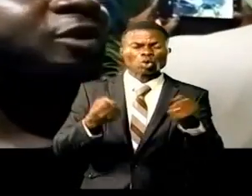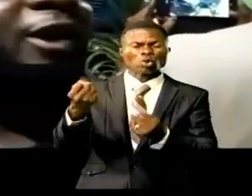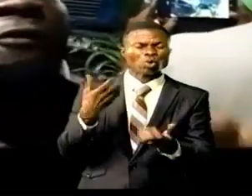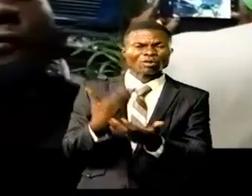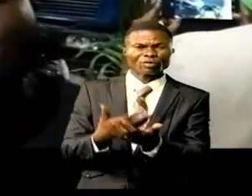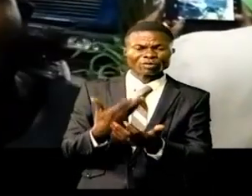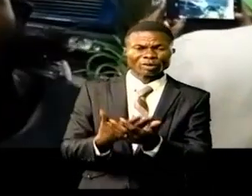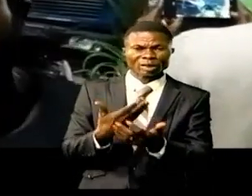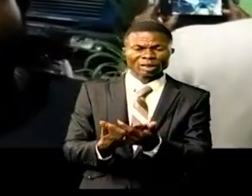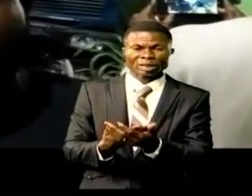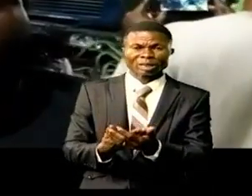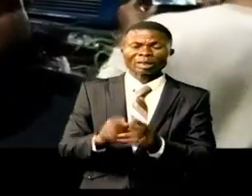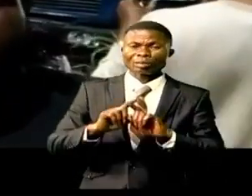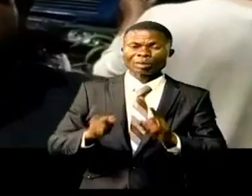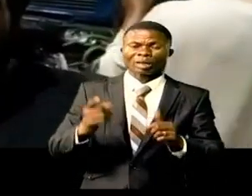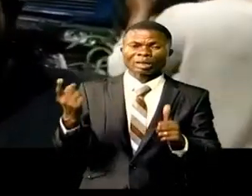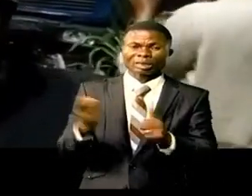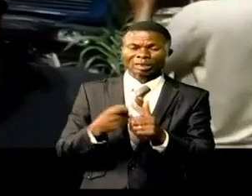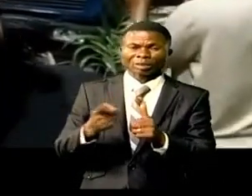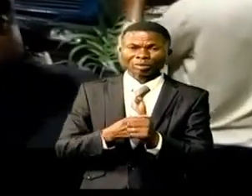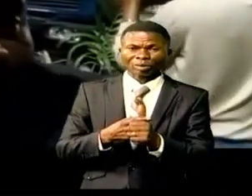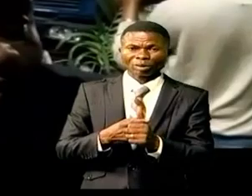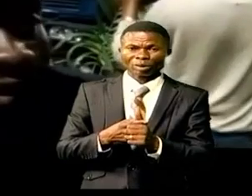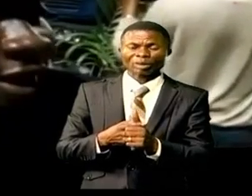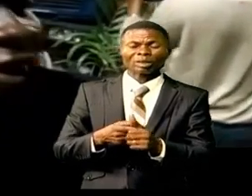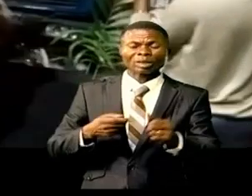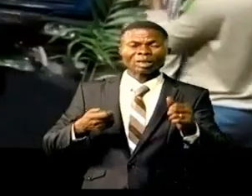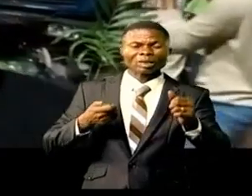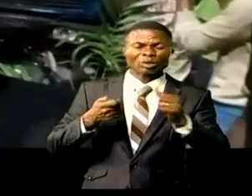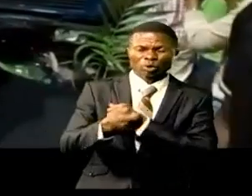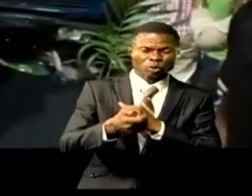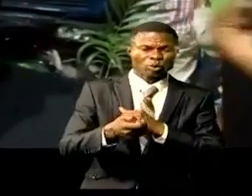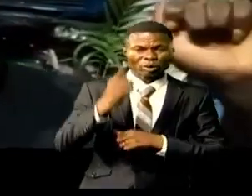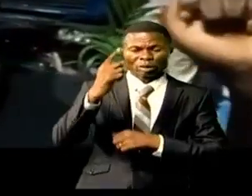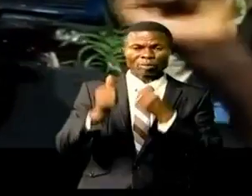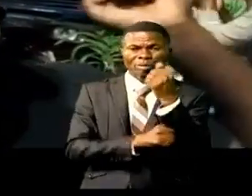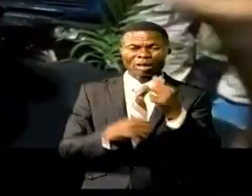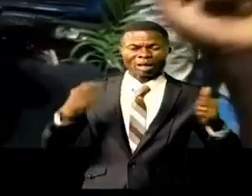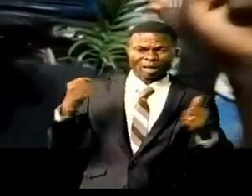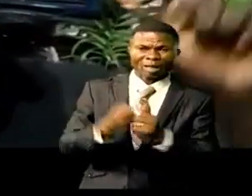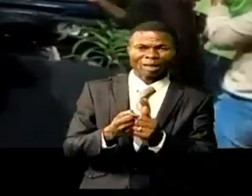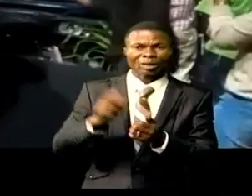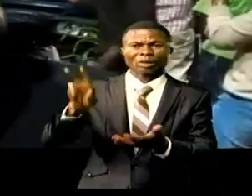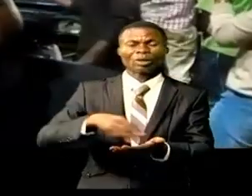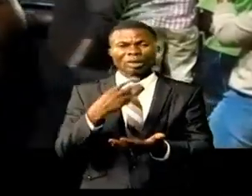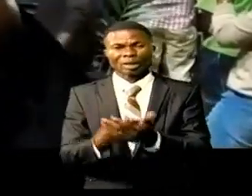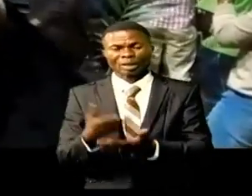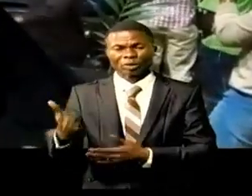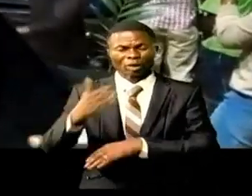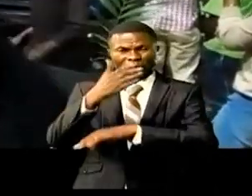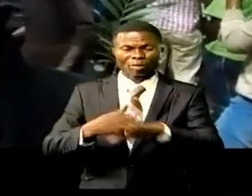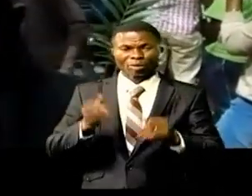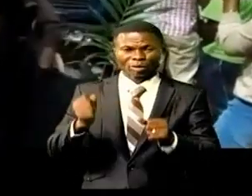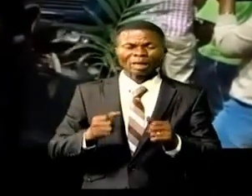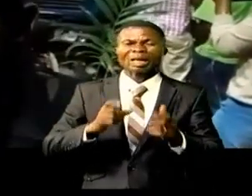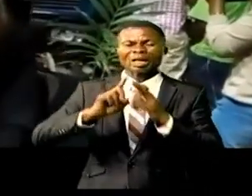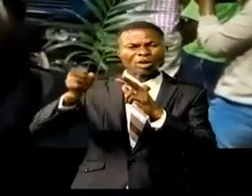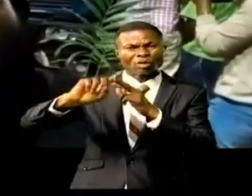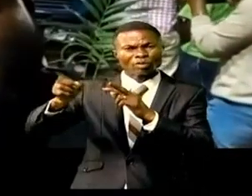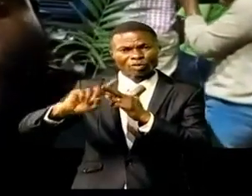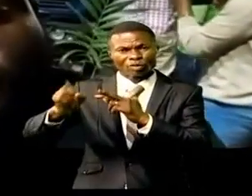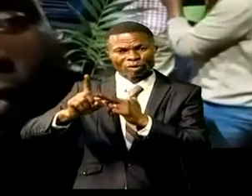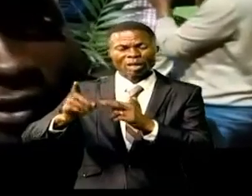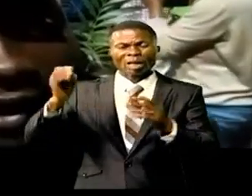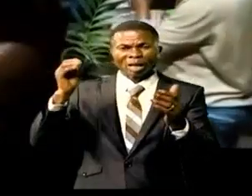allure. Il a d'abord heurté une première personne qui a de graves blessures. Il s'est enfui tout